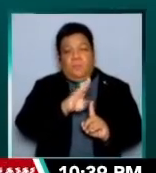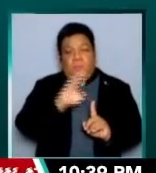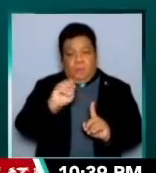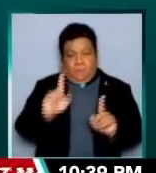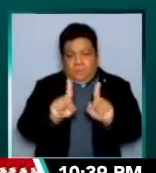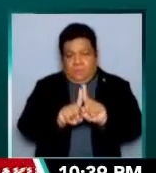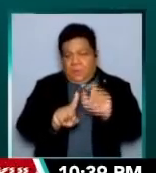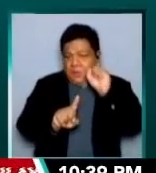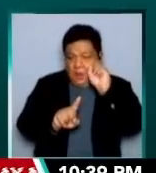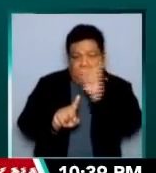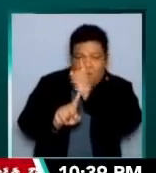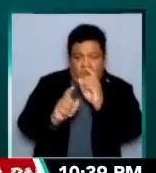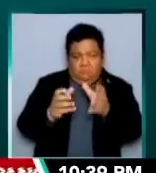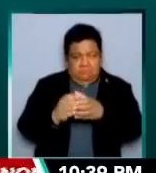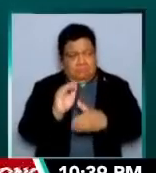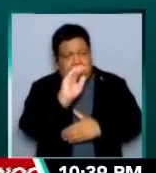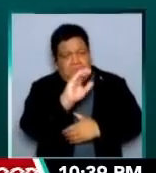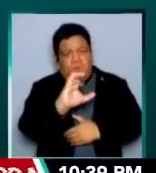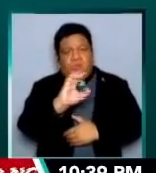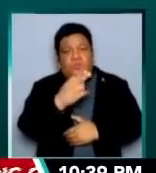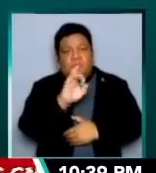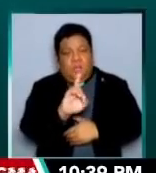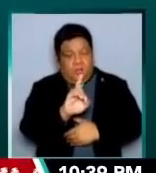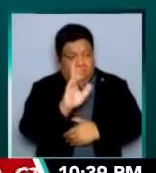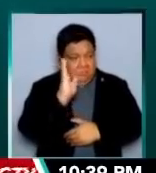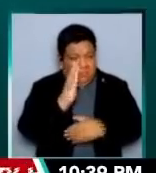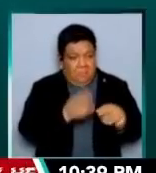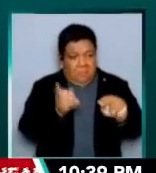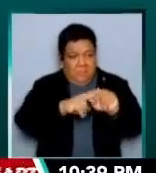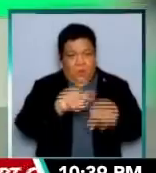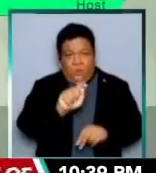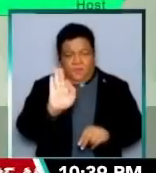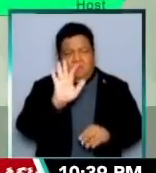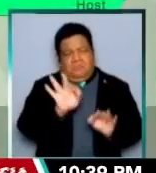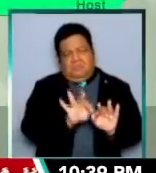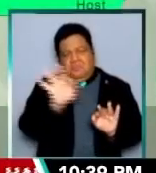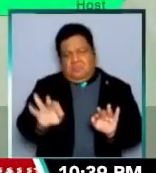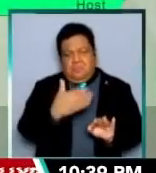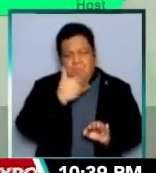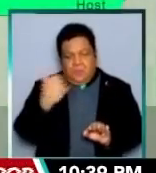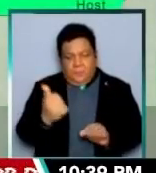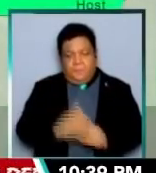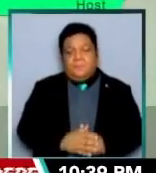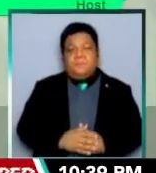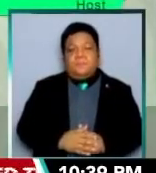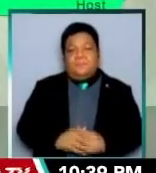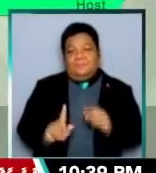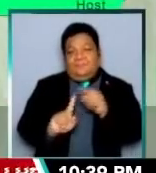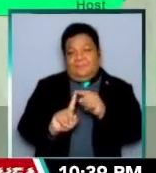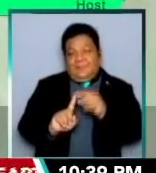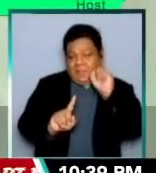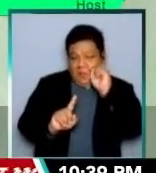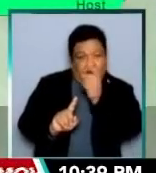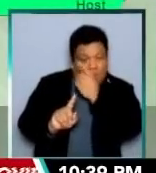Education na ipagpaliban ang inaasahang pagtataas ng matrikula sa gitna ng pandemya. Sa kanyang show sa Facebook, naging guest ni Mayor